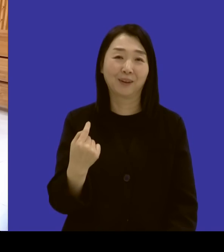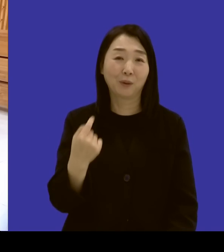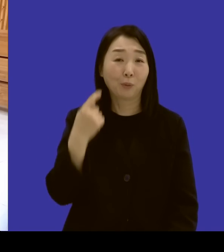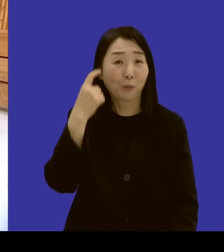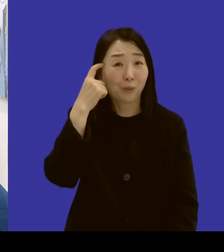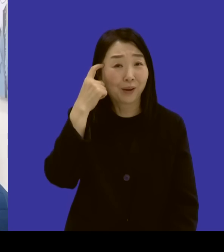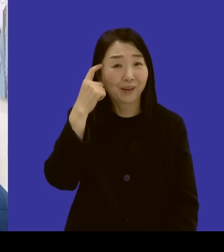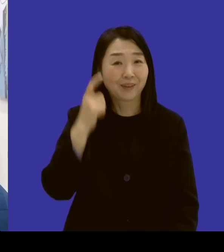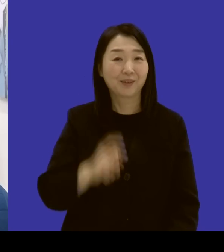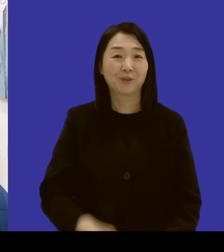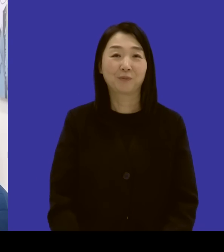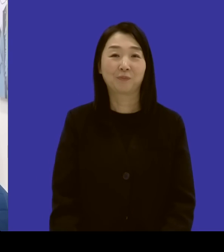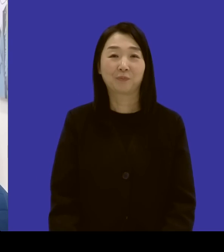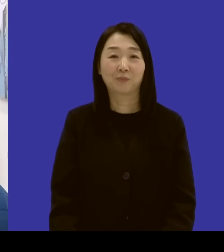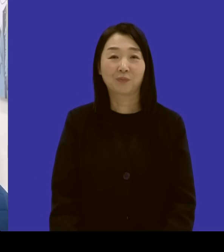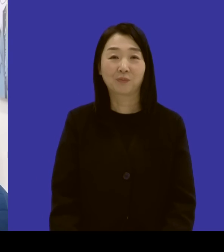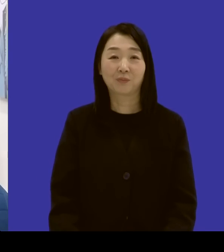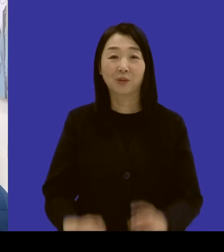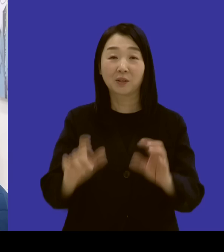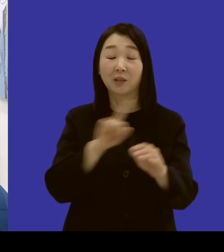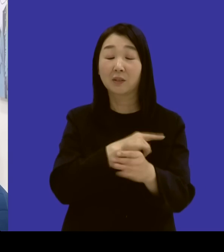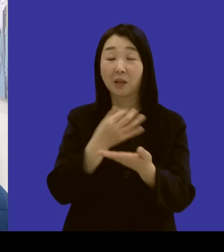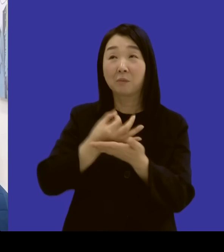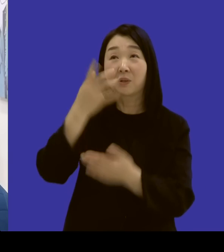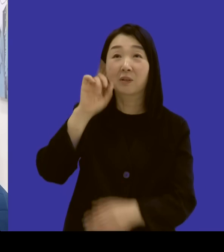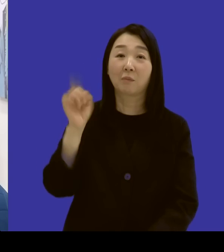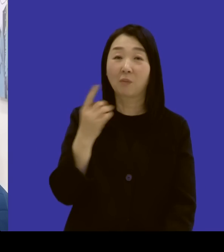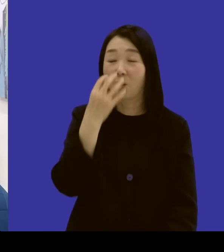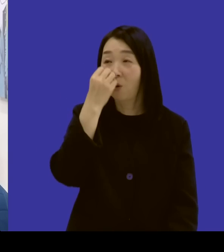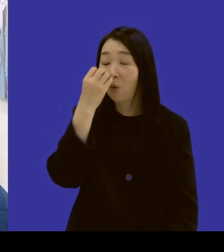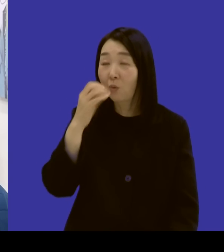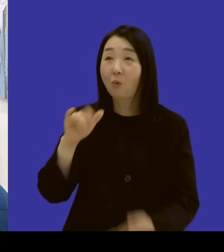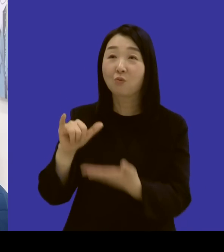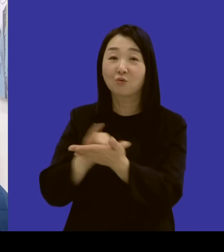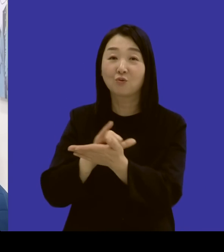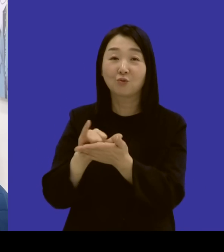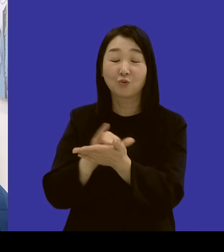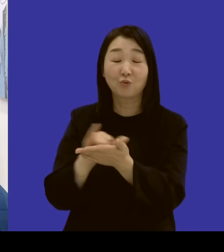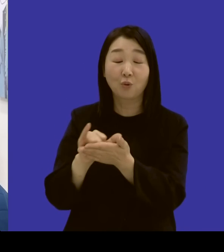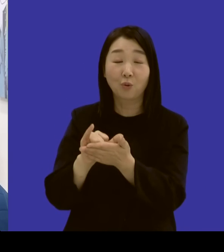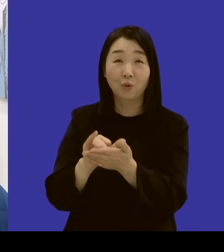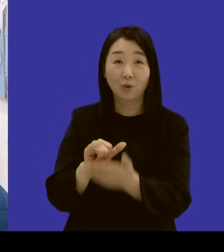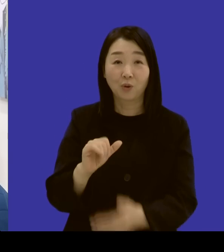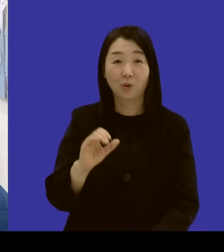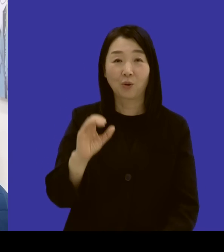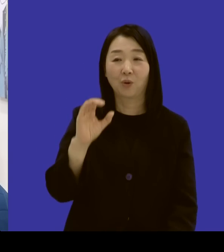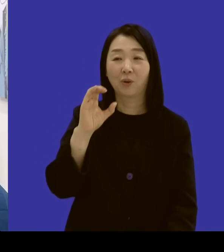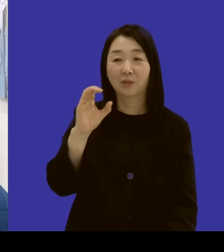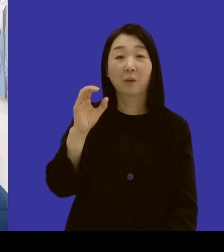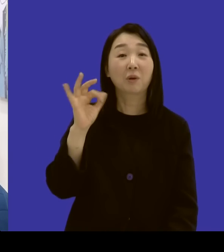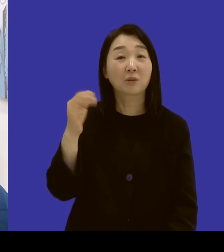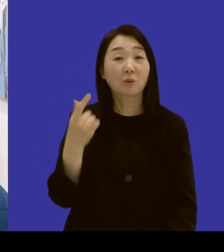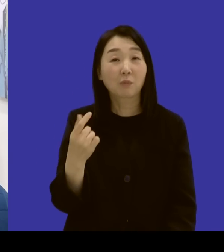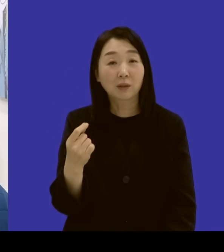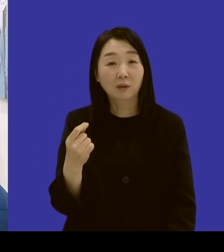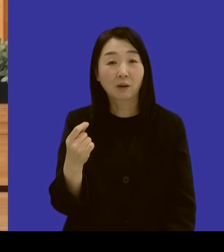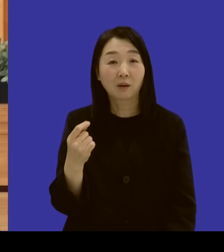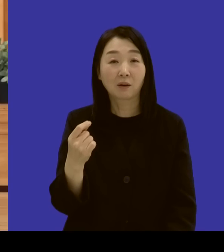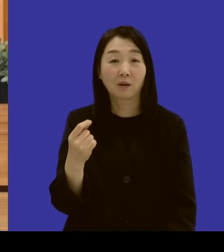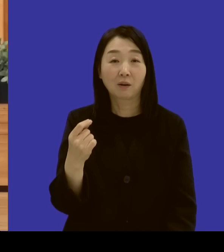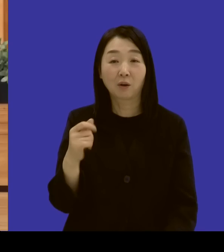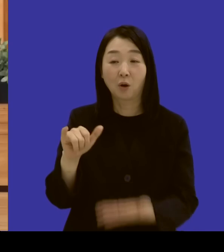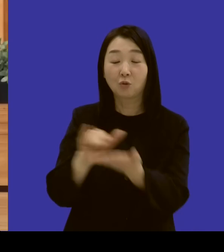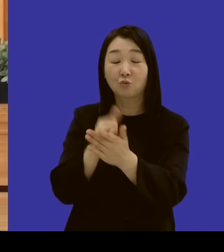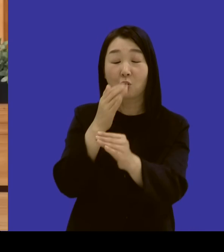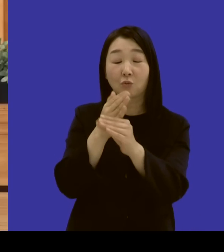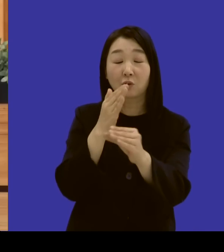어떠셨는데요? 세상에서 제일 비싼 데가 뭐 홍콩, 뉴욕, 샌프란시스코 이런 네네. 데잖아요. 네. 맨하탄 한중간에 아파트를